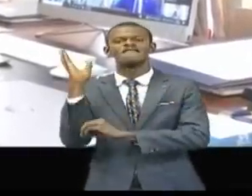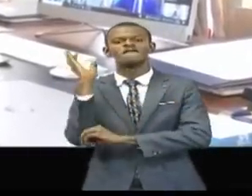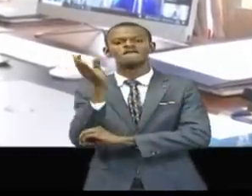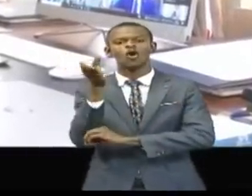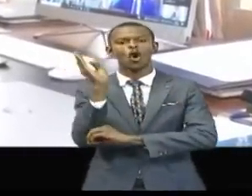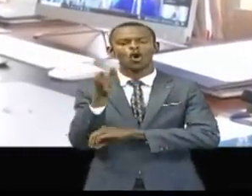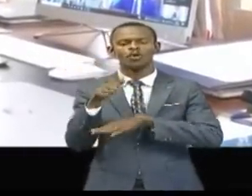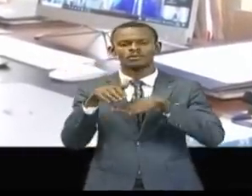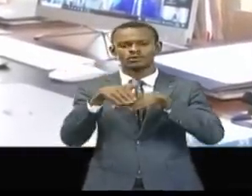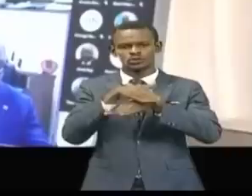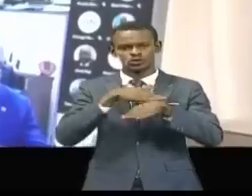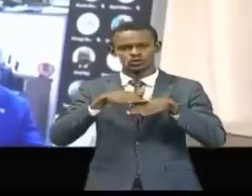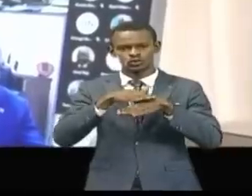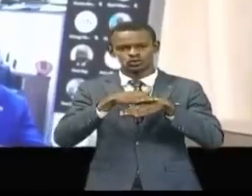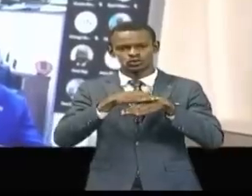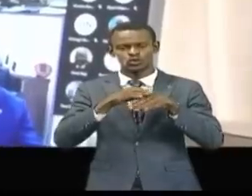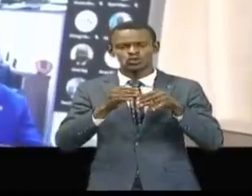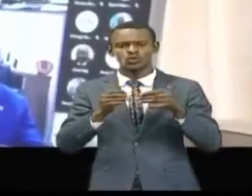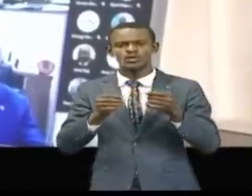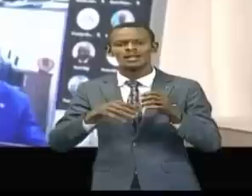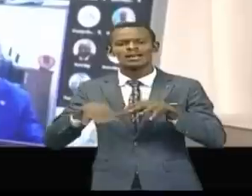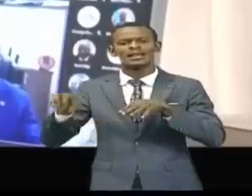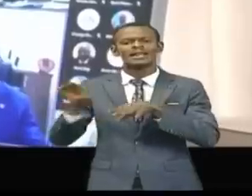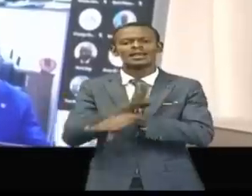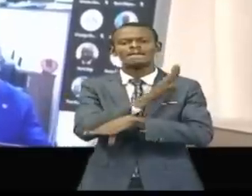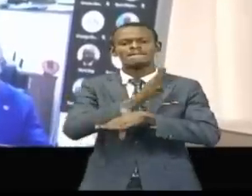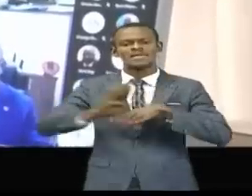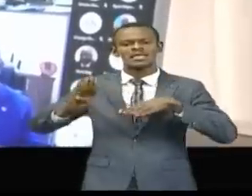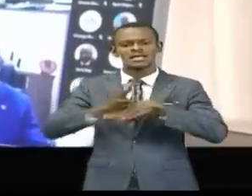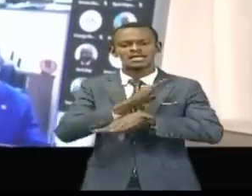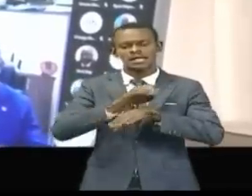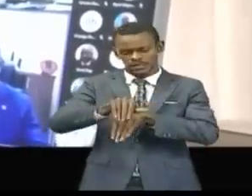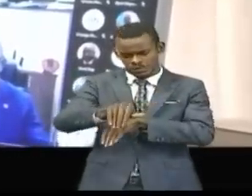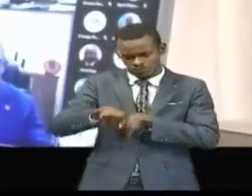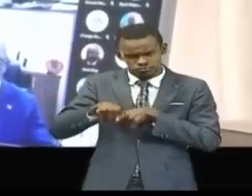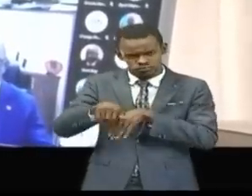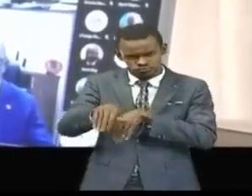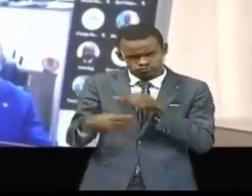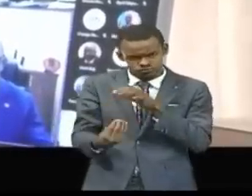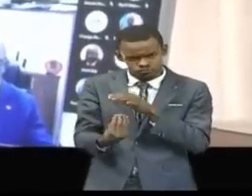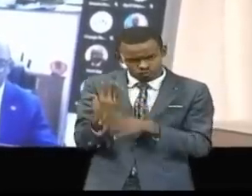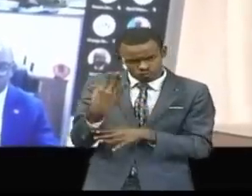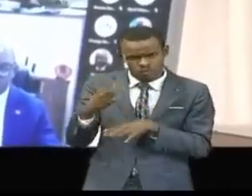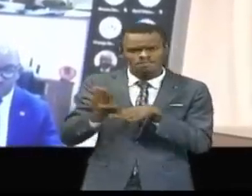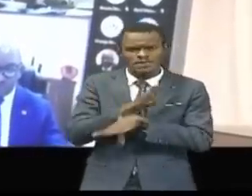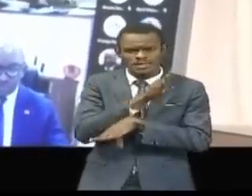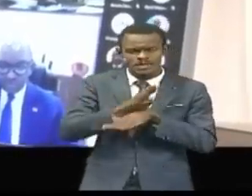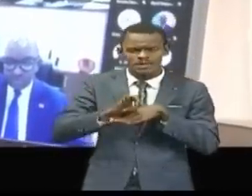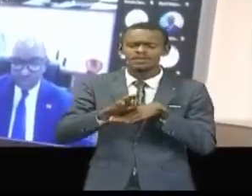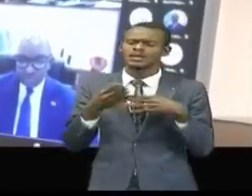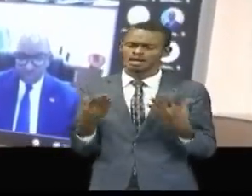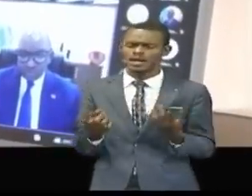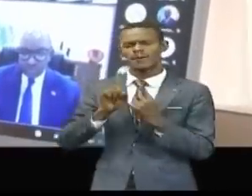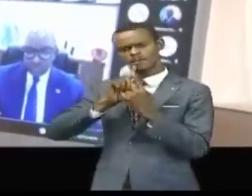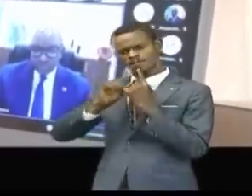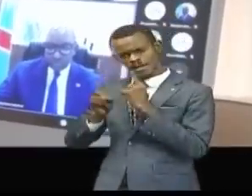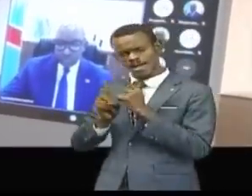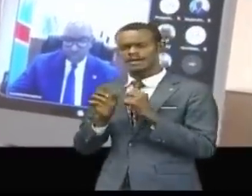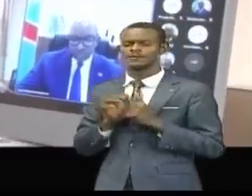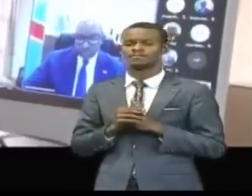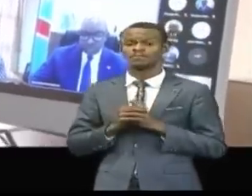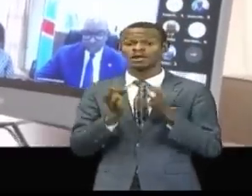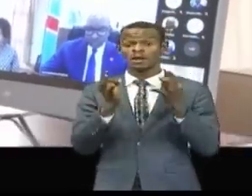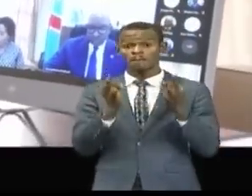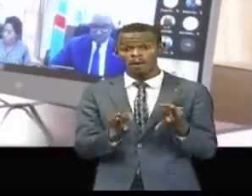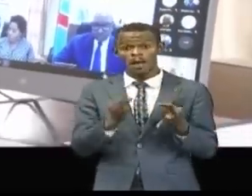Par ailleurs, les questions bilatérales et spécifiques en rapport avec l'agenda congolais de lutte contre la corruption et